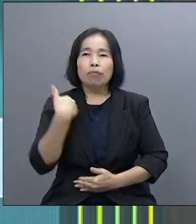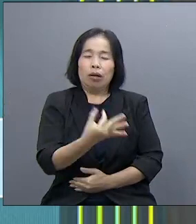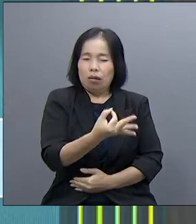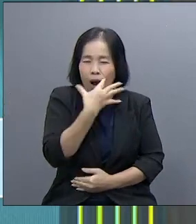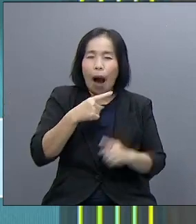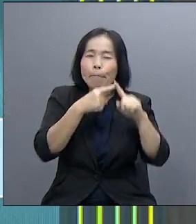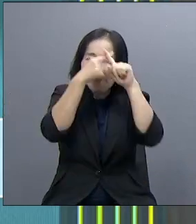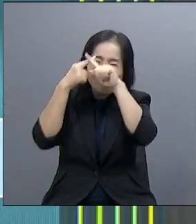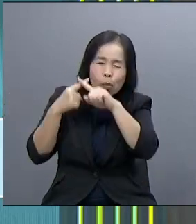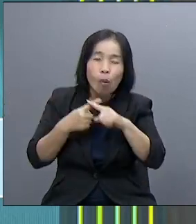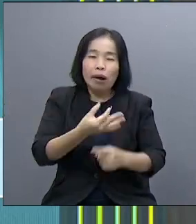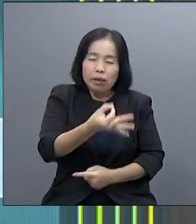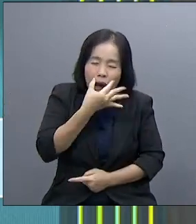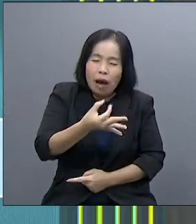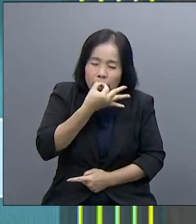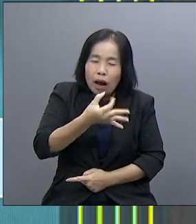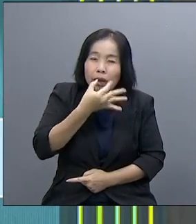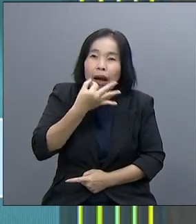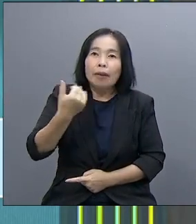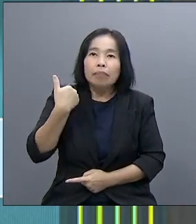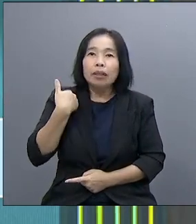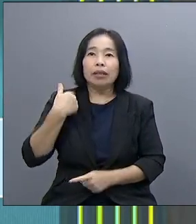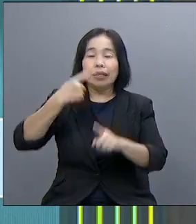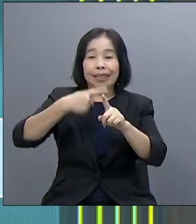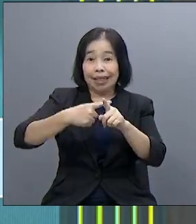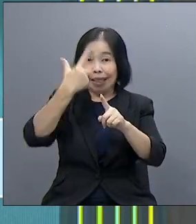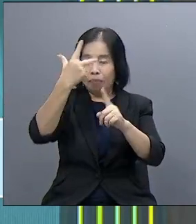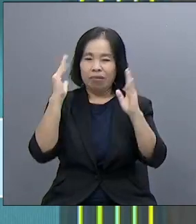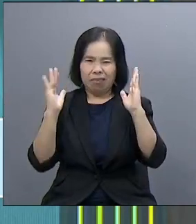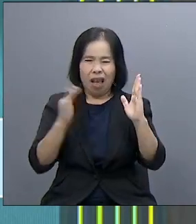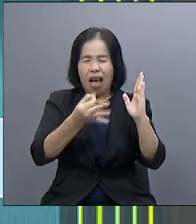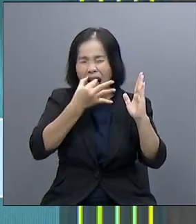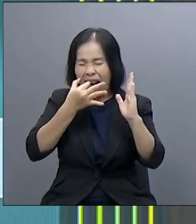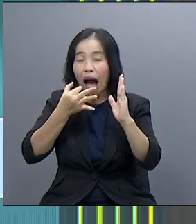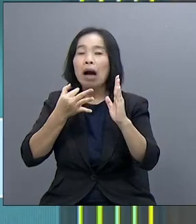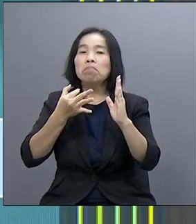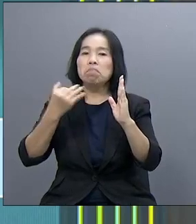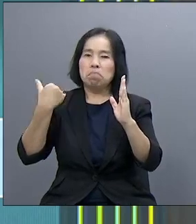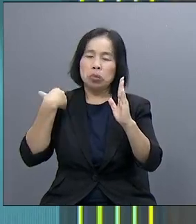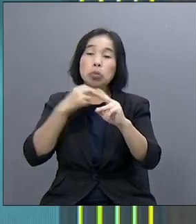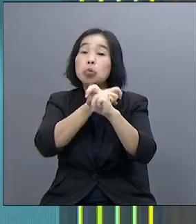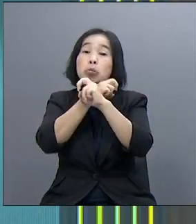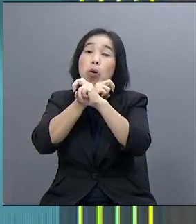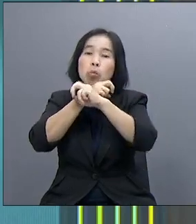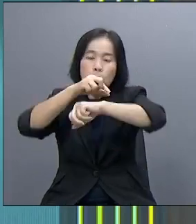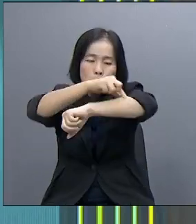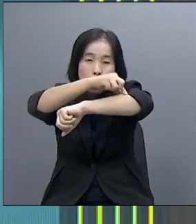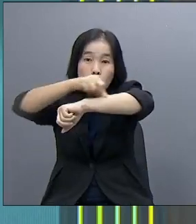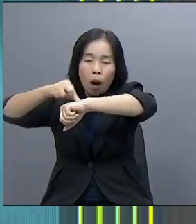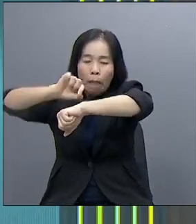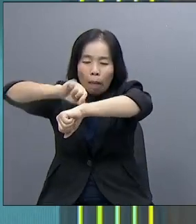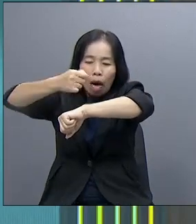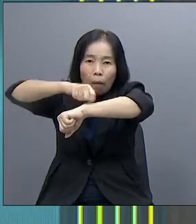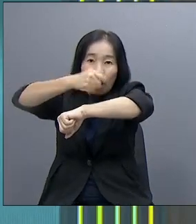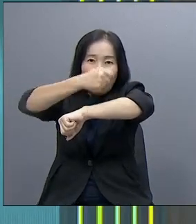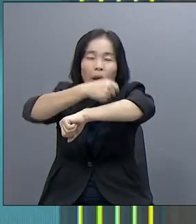ย5มิลลิกรัมต่อวันติดต่อนาน3เดือนเนี่ยปัจจัยเสี่ยงก็ต่อกระดูกพรุนก็เพิ่มขึ้นแล้วนะครับหรือโรคบางชนิดที่เขาต้องมีภ